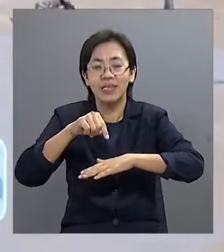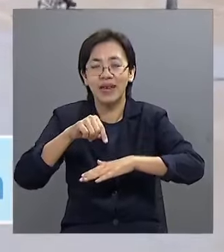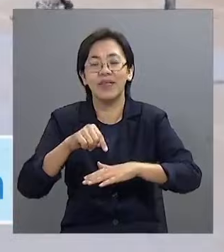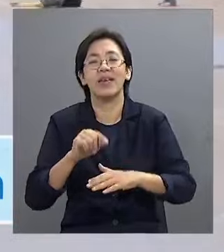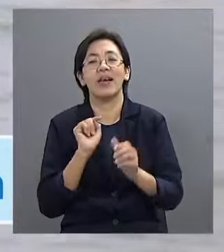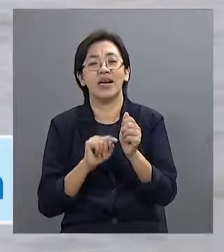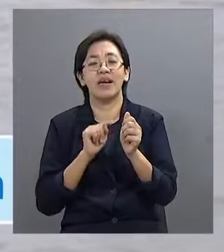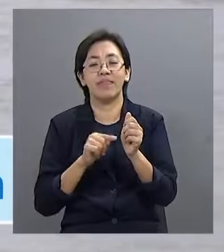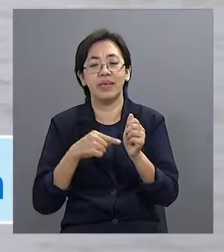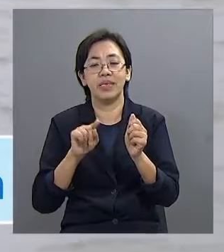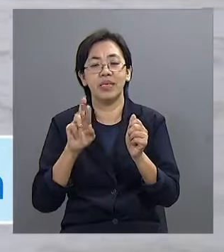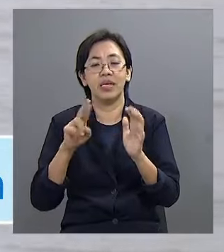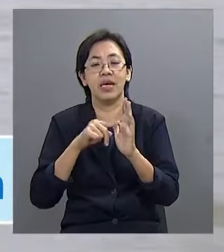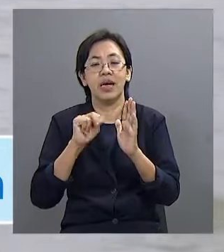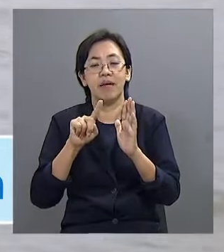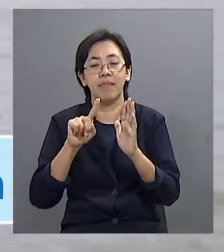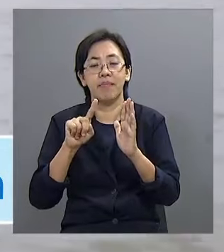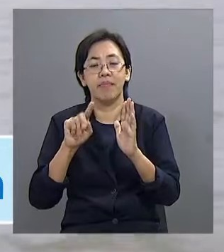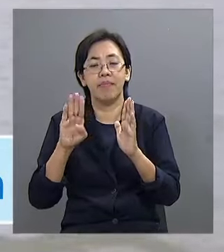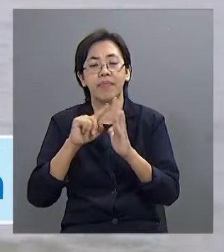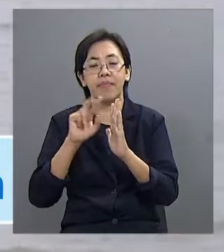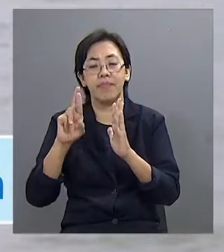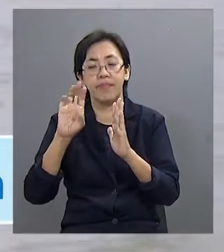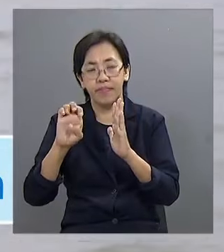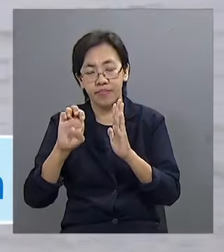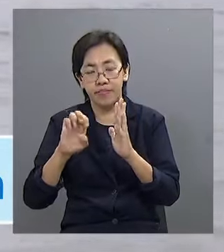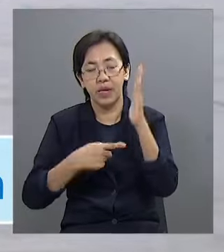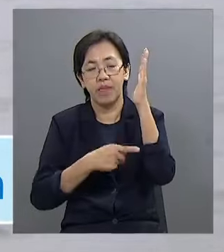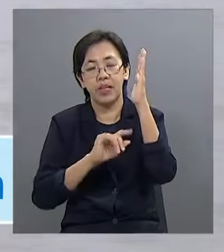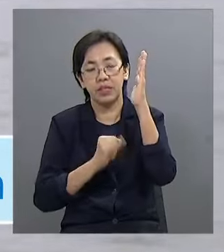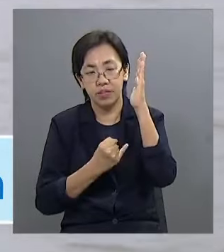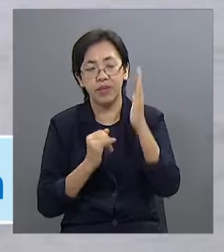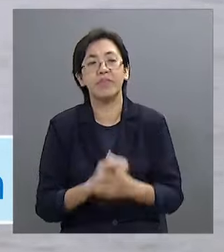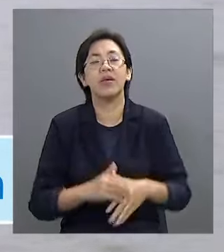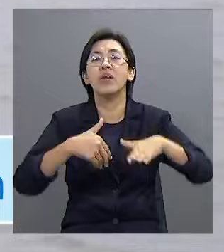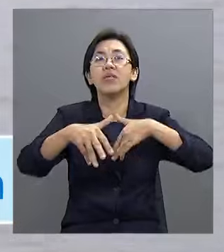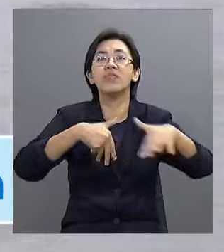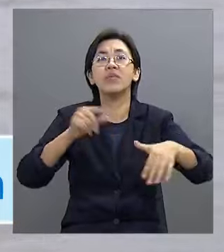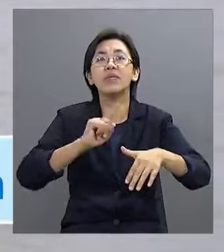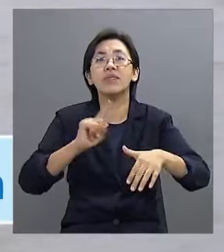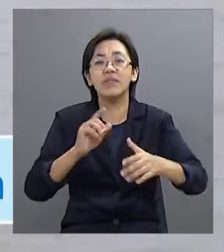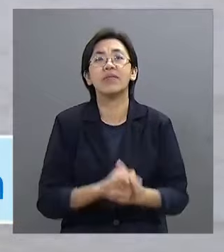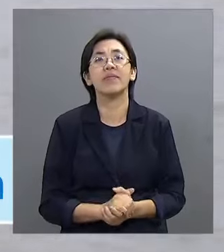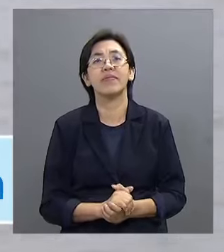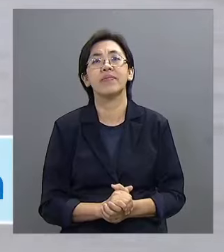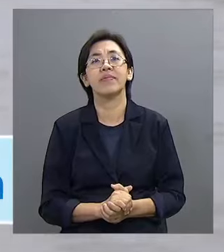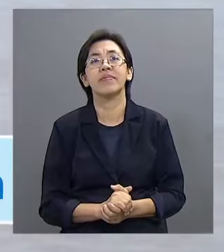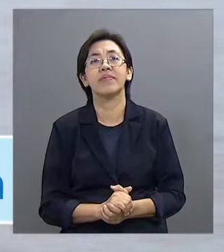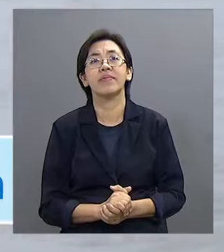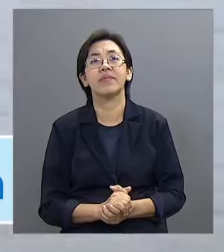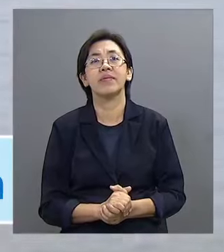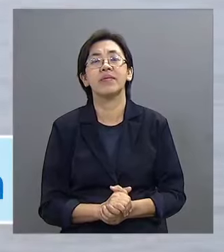รีอำเภอปานบุรีจังหวัดประจวบคีรีขันธ์นะคะชาวบ้านก็นำเครื่องมือกะวะซึ่งก็คือเครื่องมือจับสัตว์น้